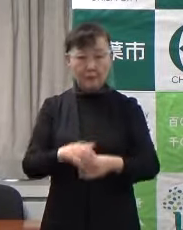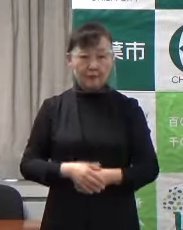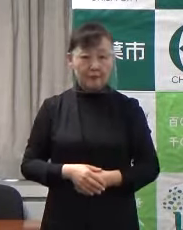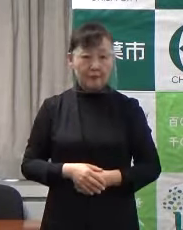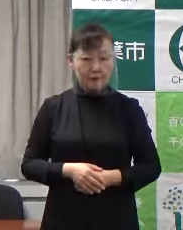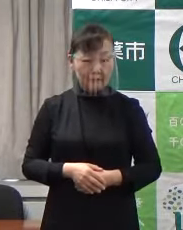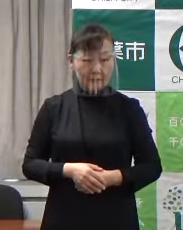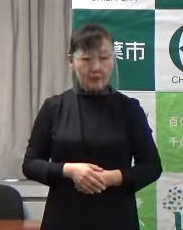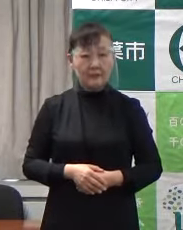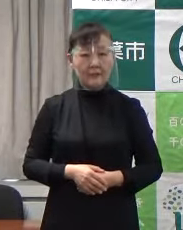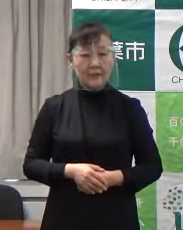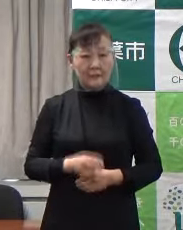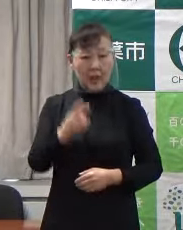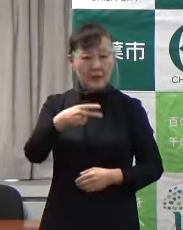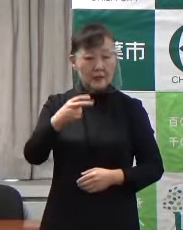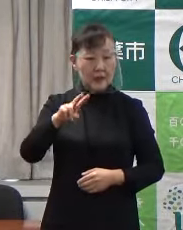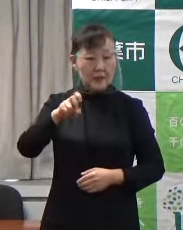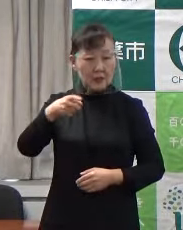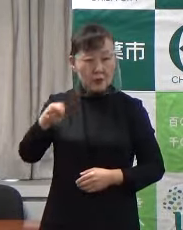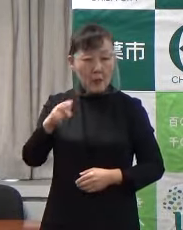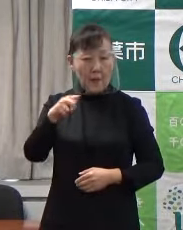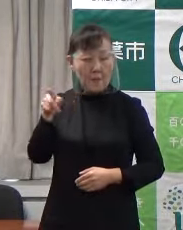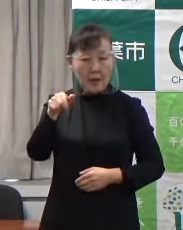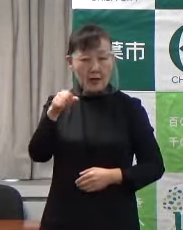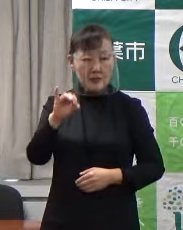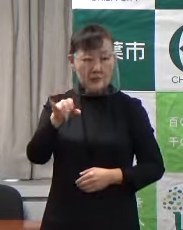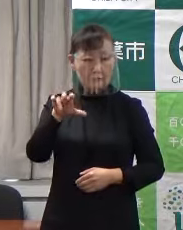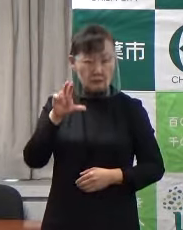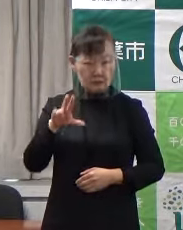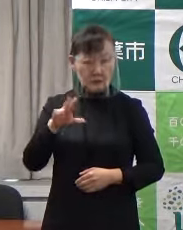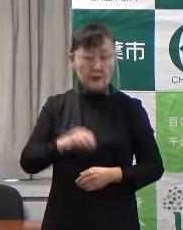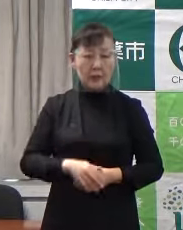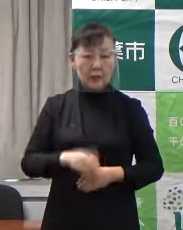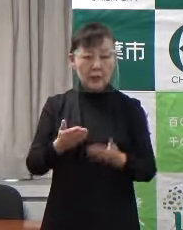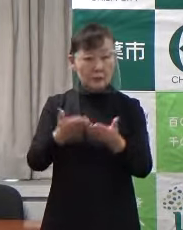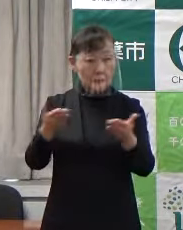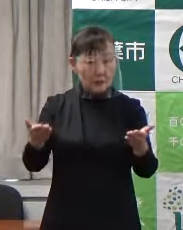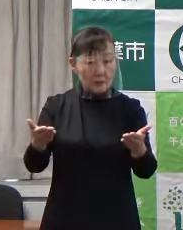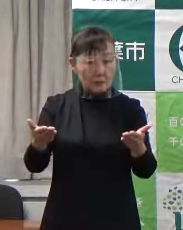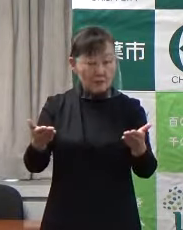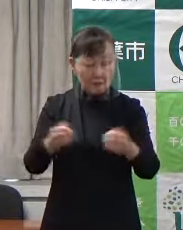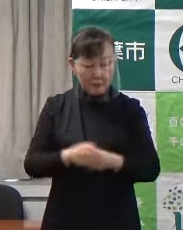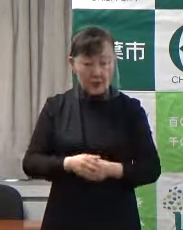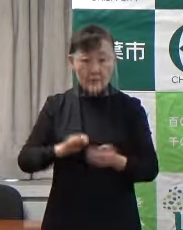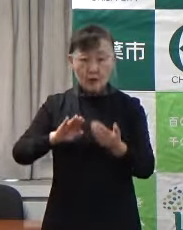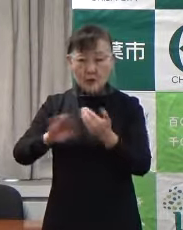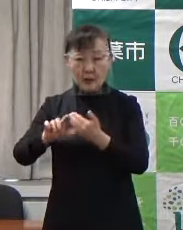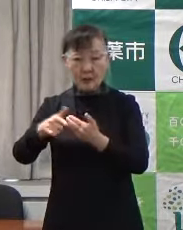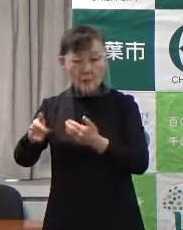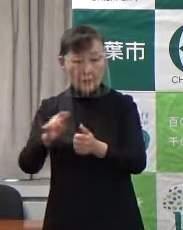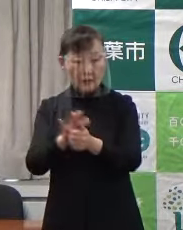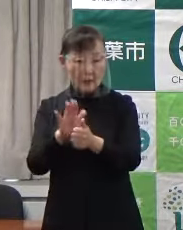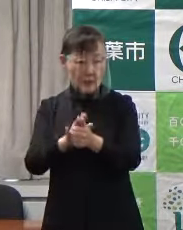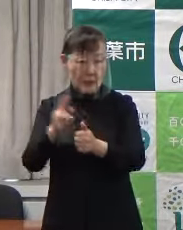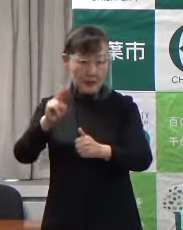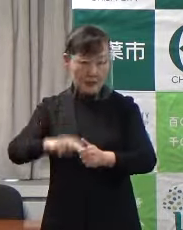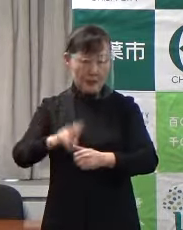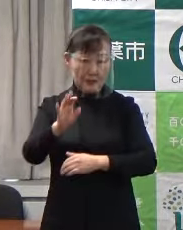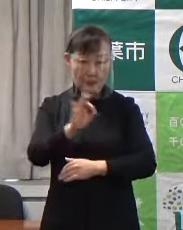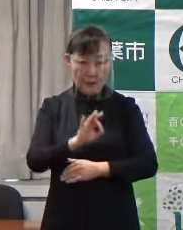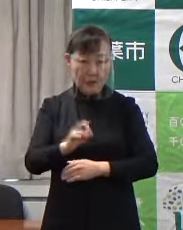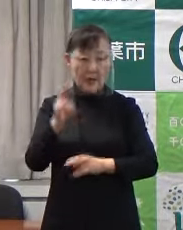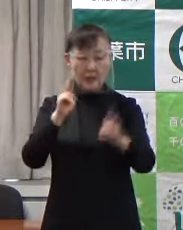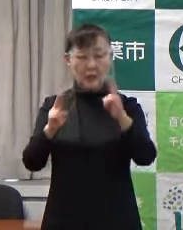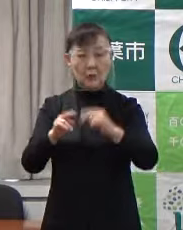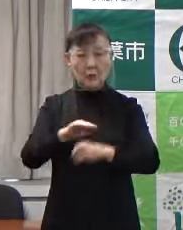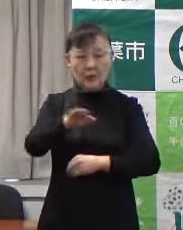ーチャル産業交流展2020への出展、その他導入可能な機関の紹介などをして、こうした認定された企業の